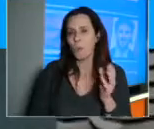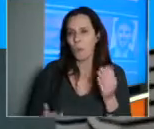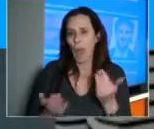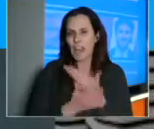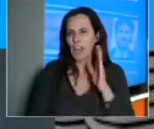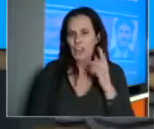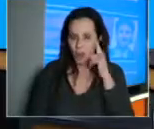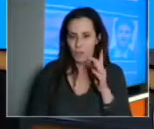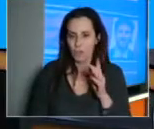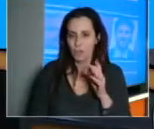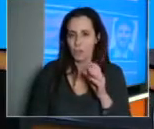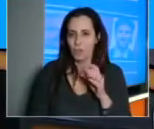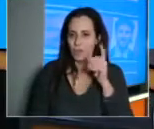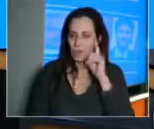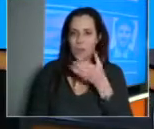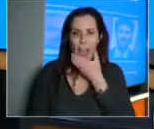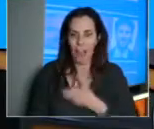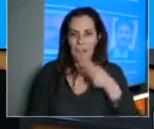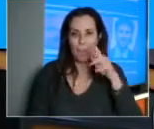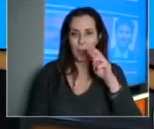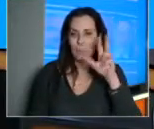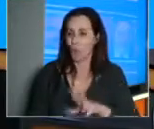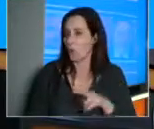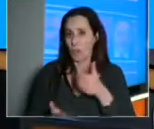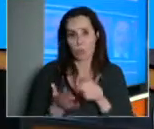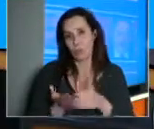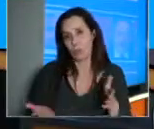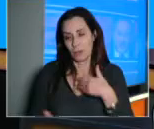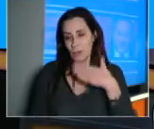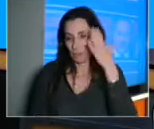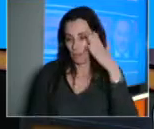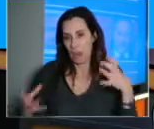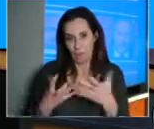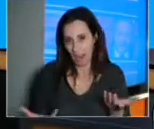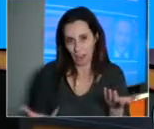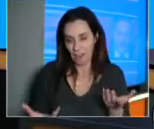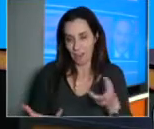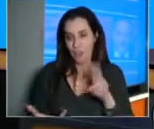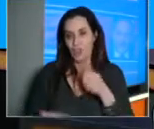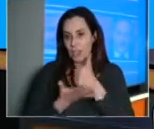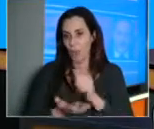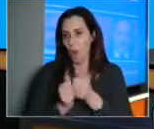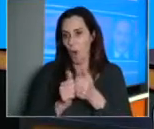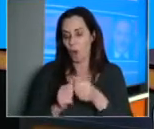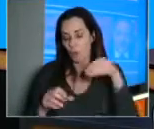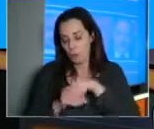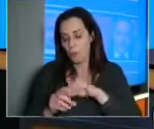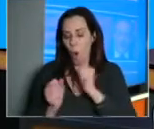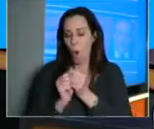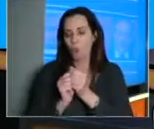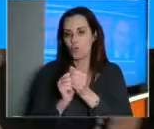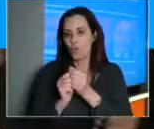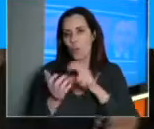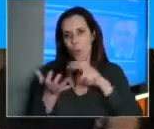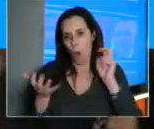הזאת. אני חושבת, כן, אני חושבת, הרב רפי, שאתה לא תמשיך הרבה מאוד, אנחנו מכירים את המפלגה הזאת, יש נציג, או שבועטים אותו, או שהוא